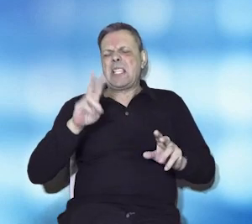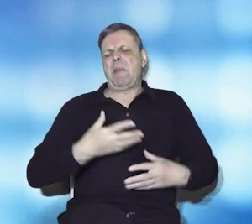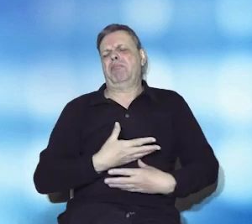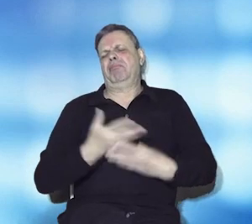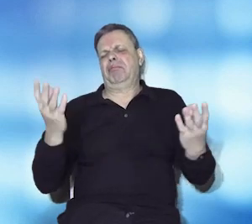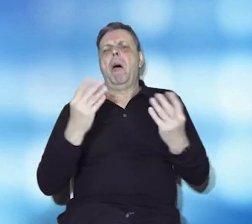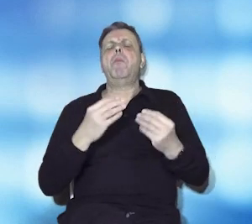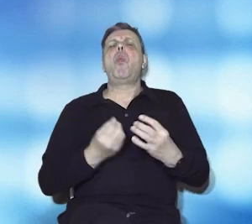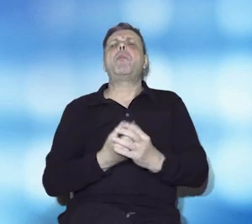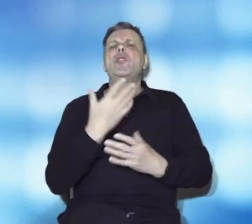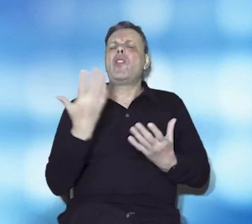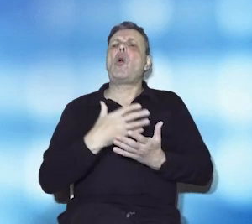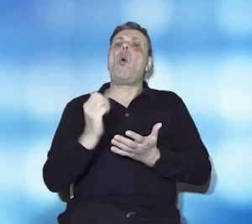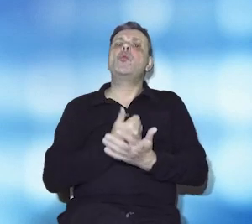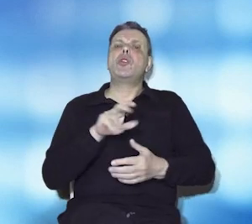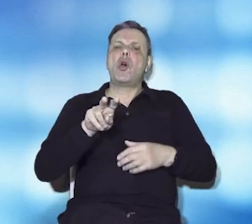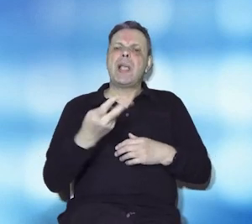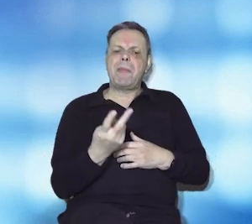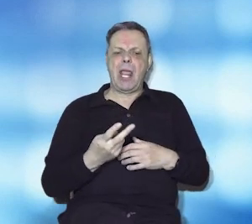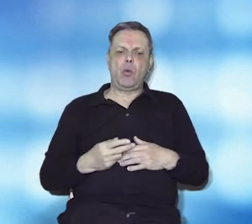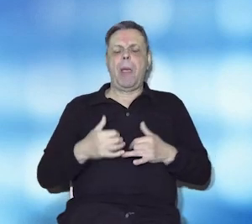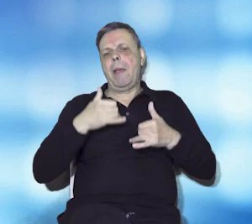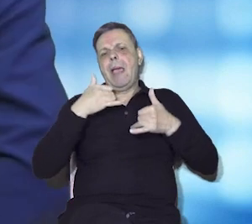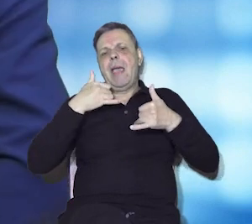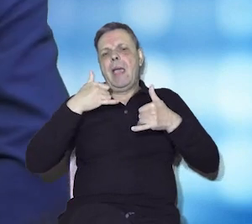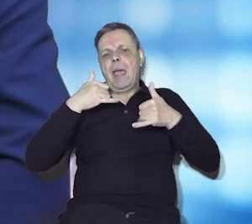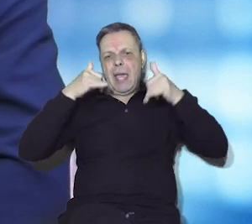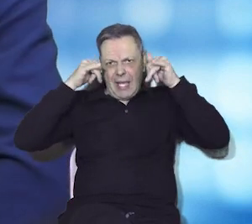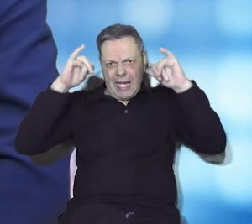koji uspješno zamjenjuje samo kravlje mlijeko.